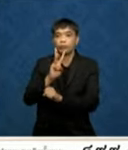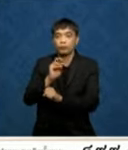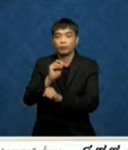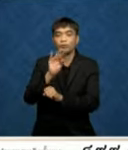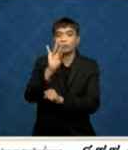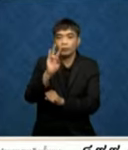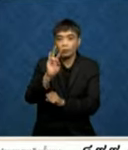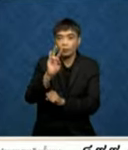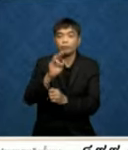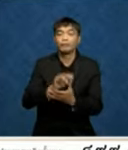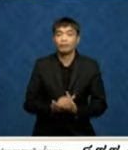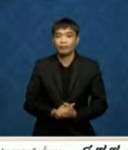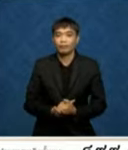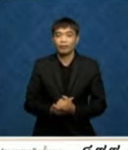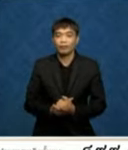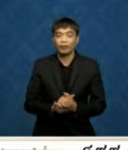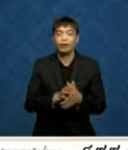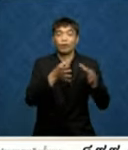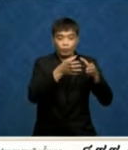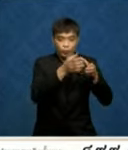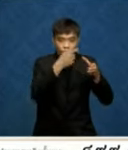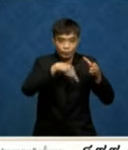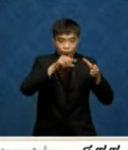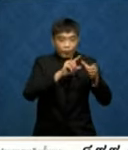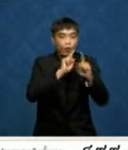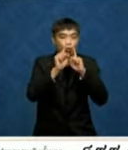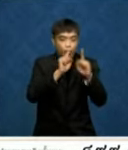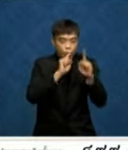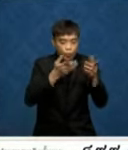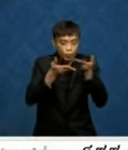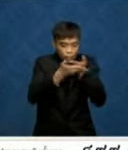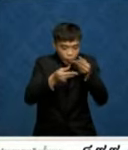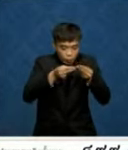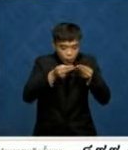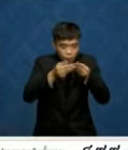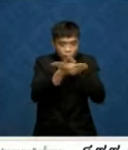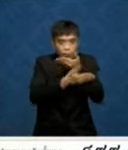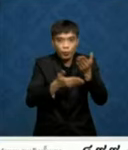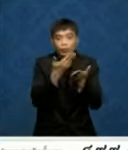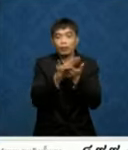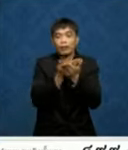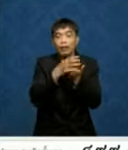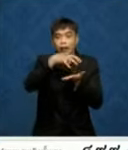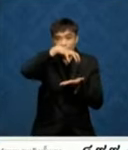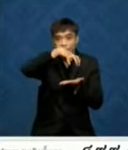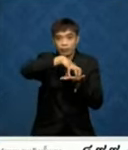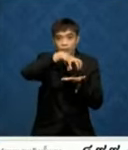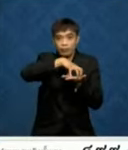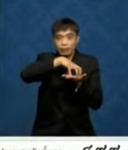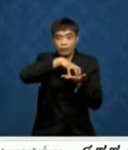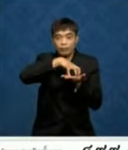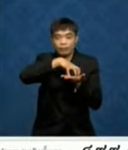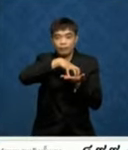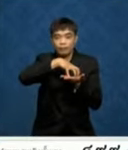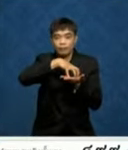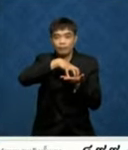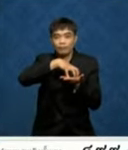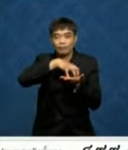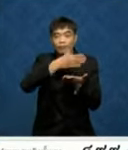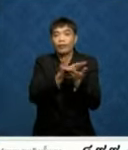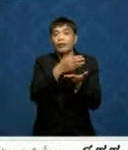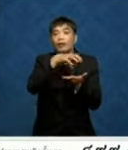2567โดยได้ร่วมกันพิจารณารายละเอียดงบประมาณรายจ่ายเพิ่มเติมงบกลางรายการ